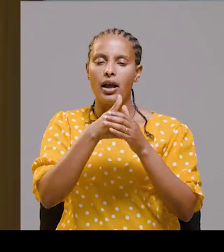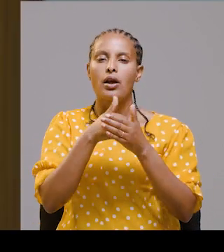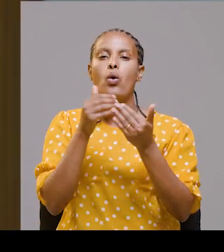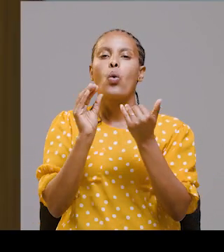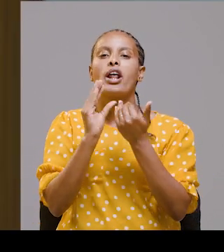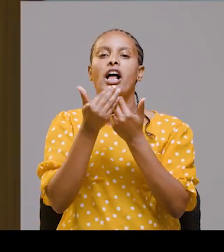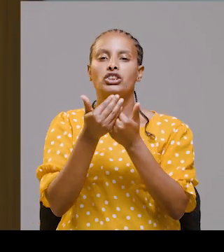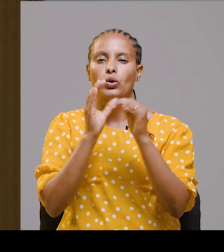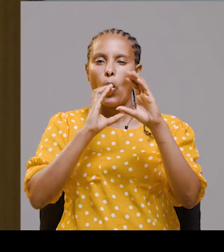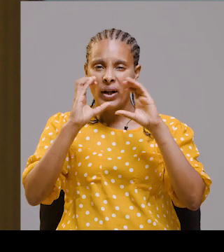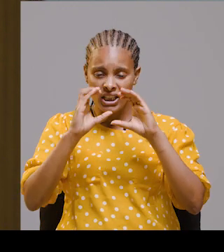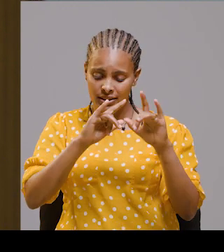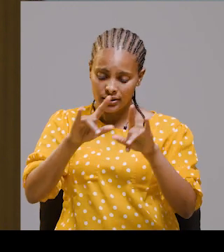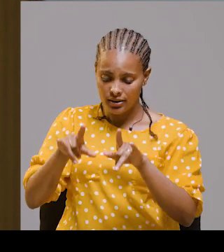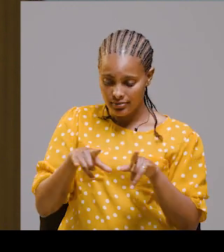መስተጋብራችን